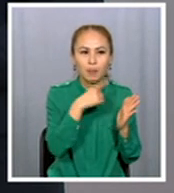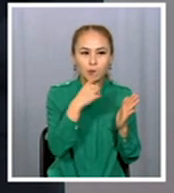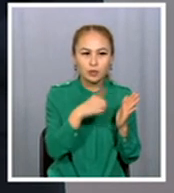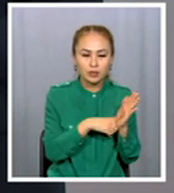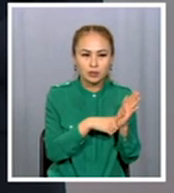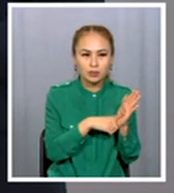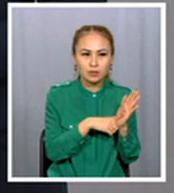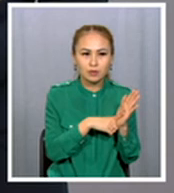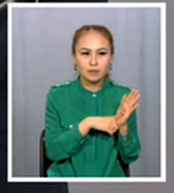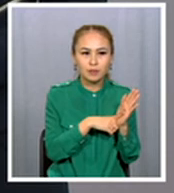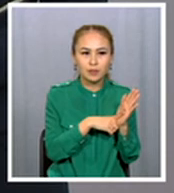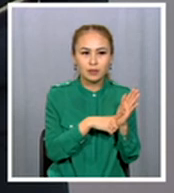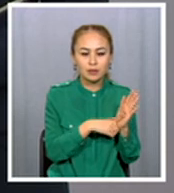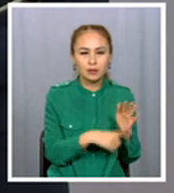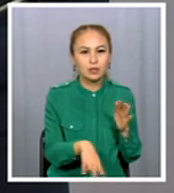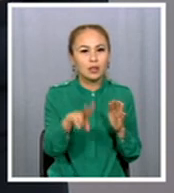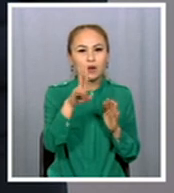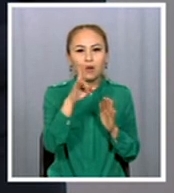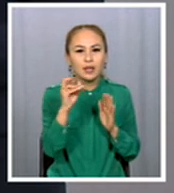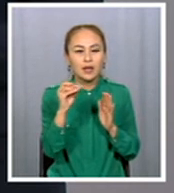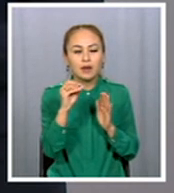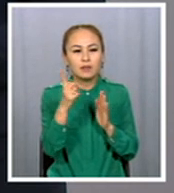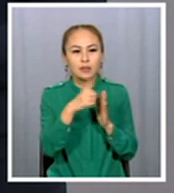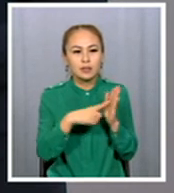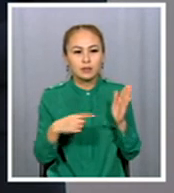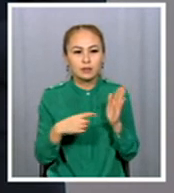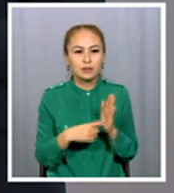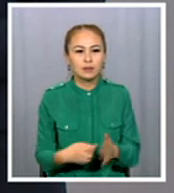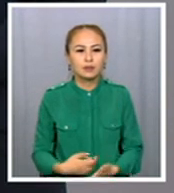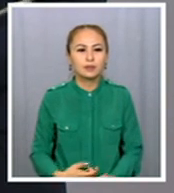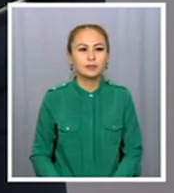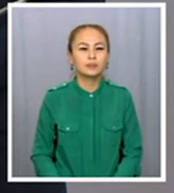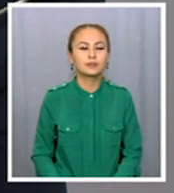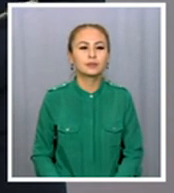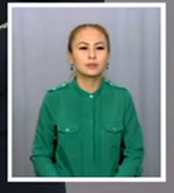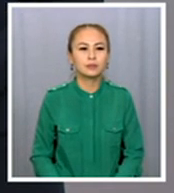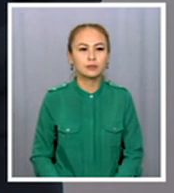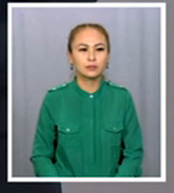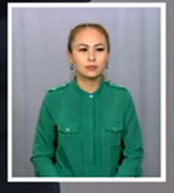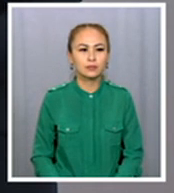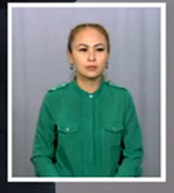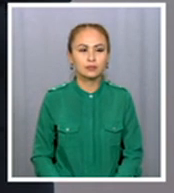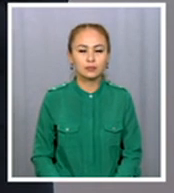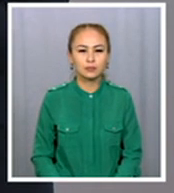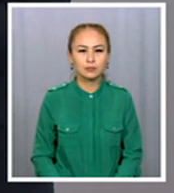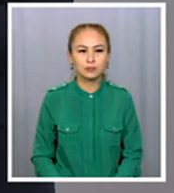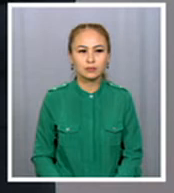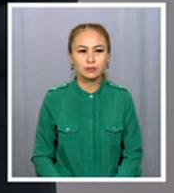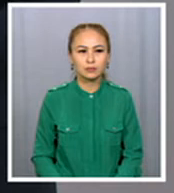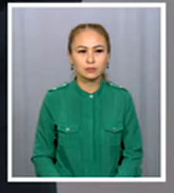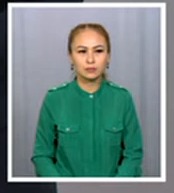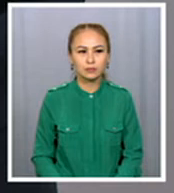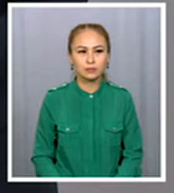цели высказывания вопросительное, по интонации невосклицательное.